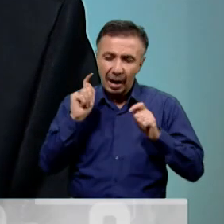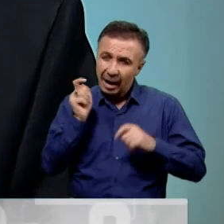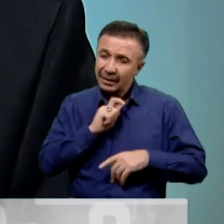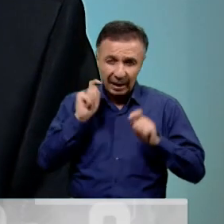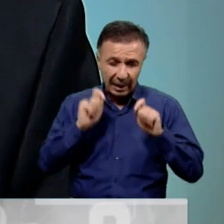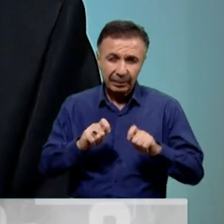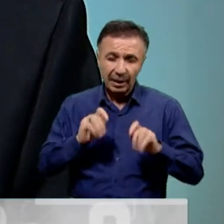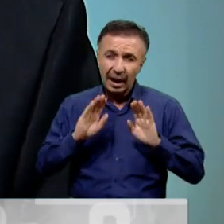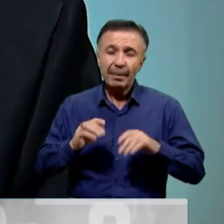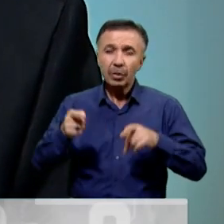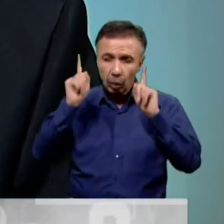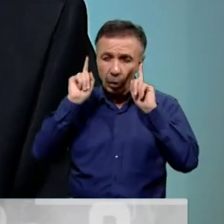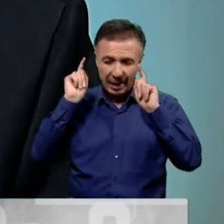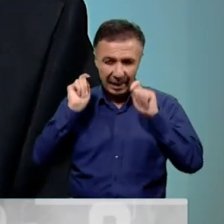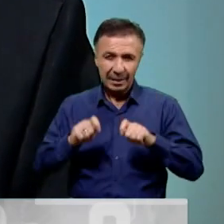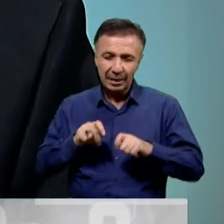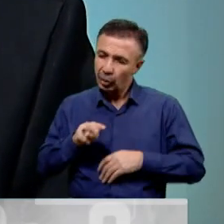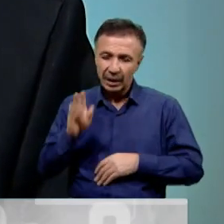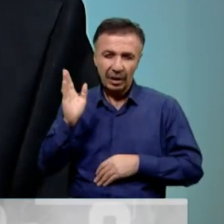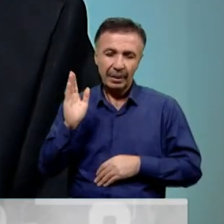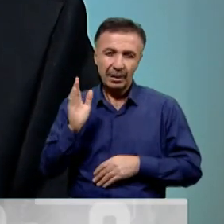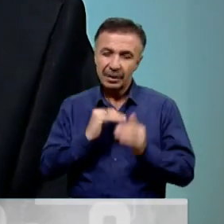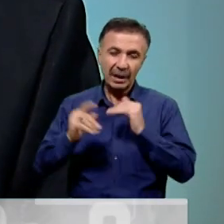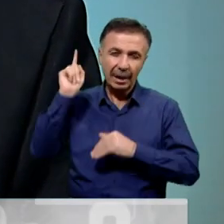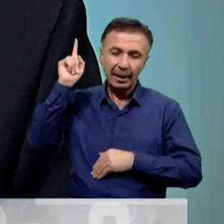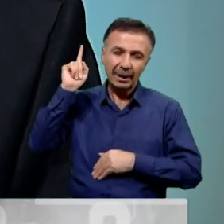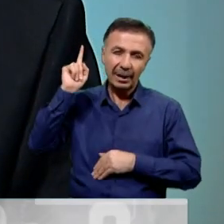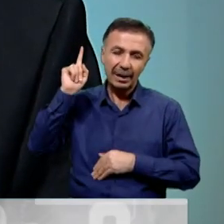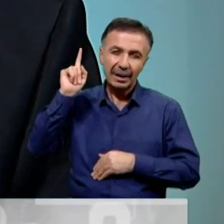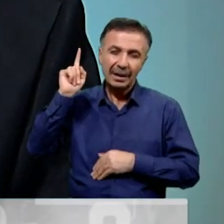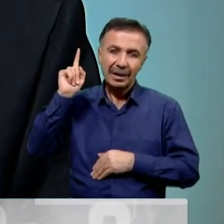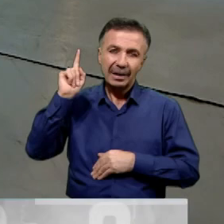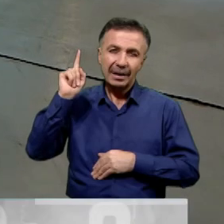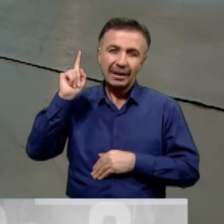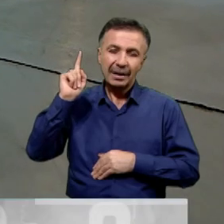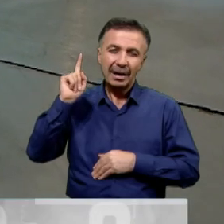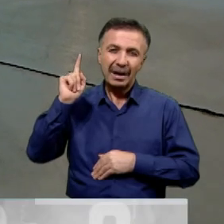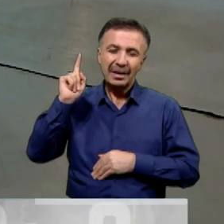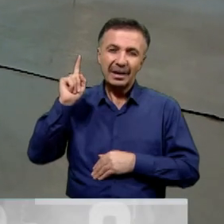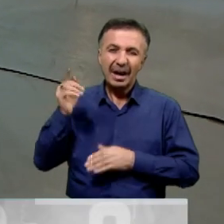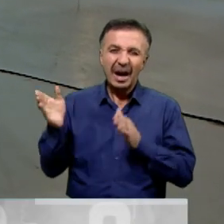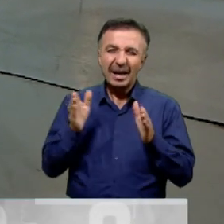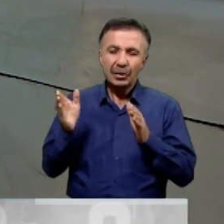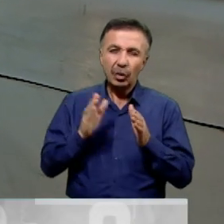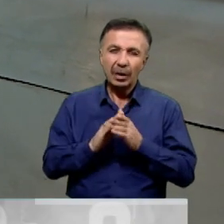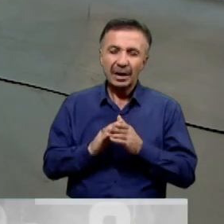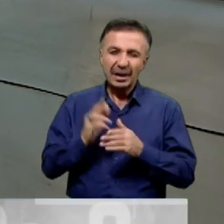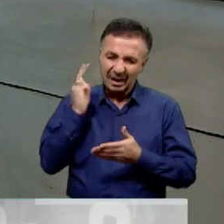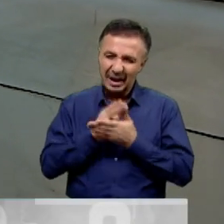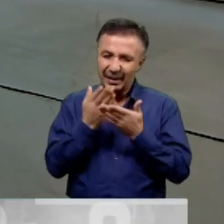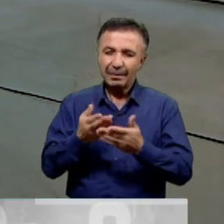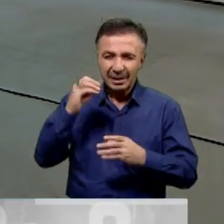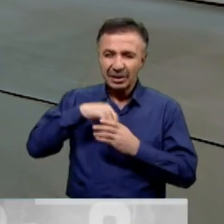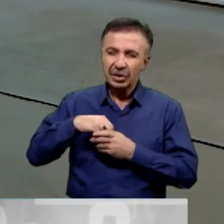Sonra Cenab-ı Hak aracı olarak Cebrail aleyhisselamı gönderiyor meleklere. Onlara diyor ki